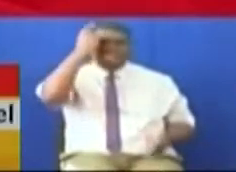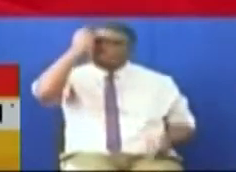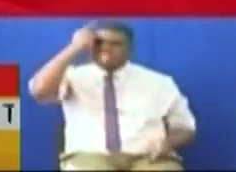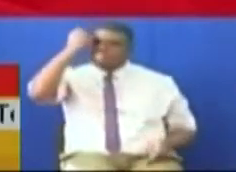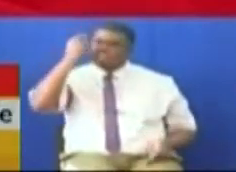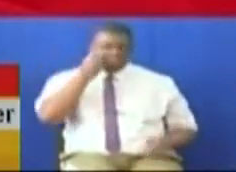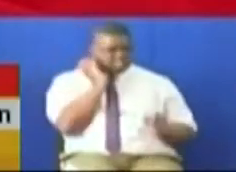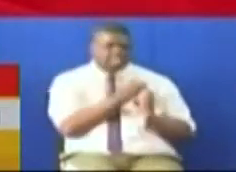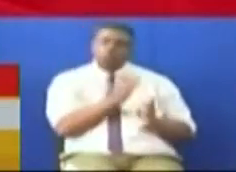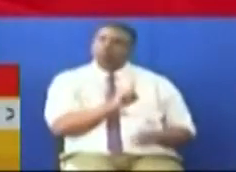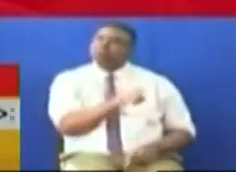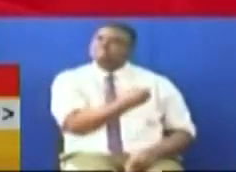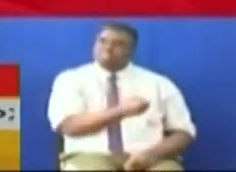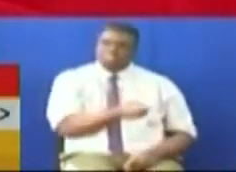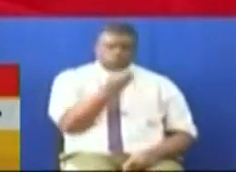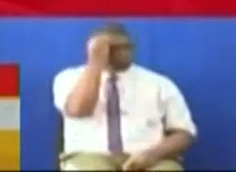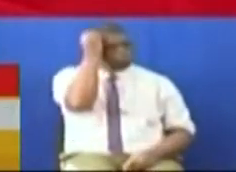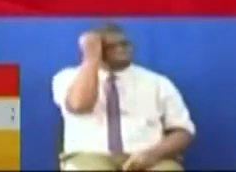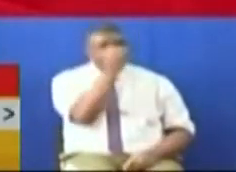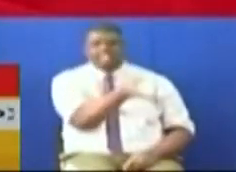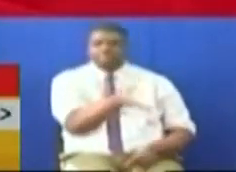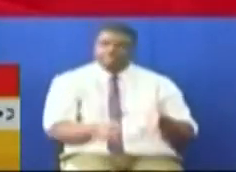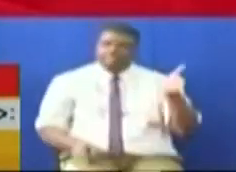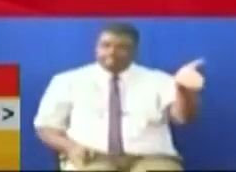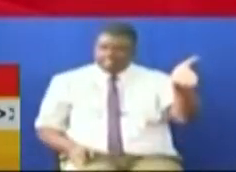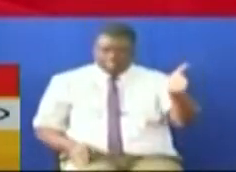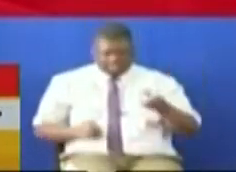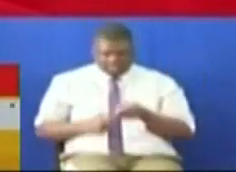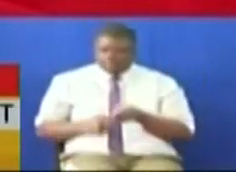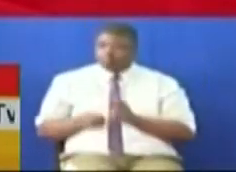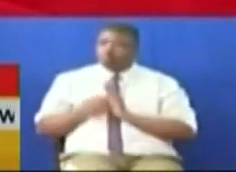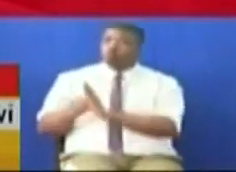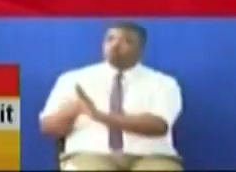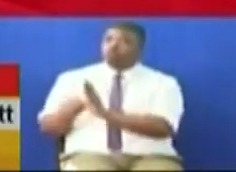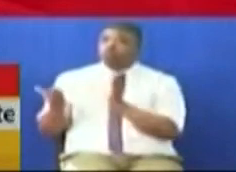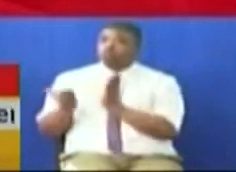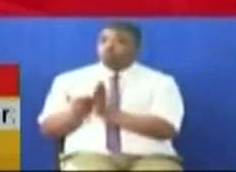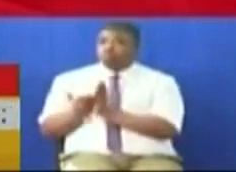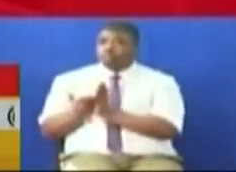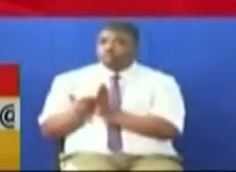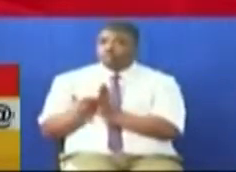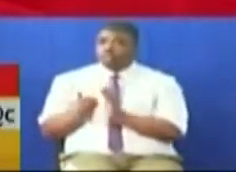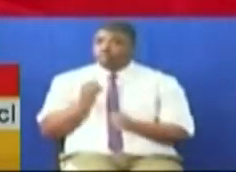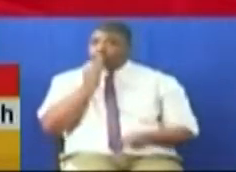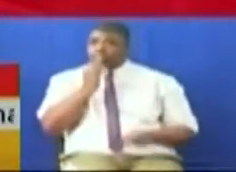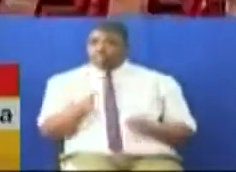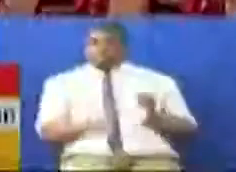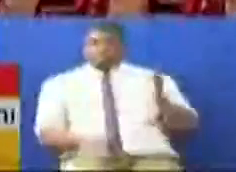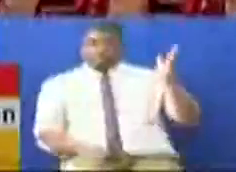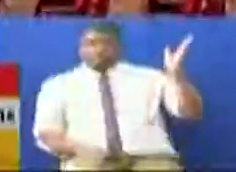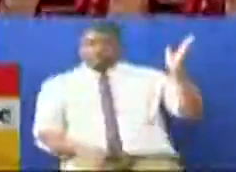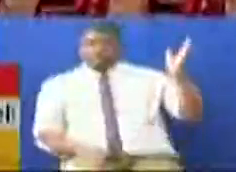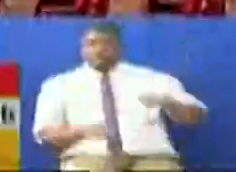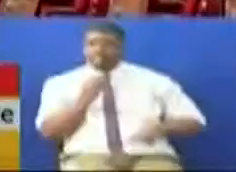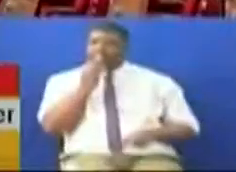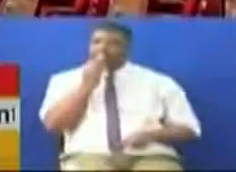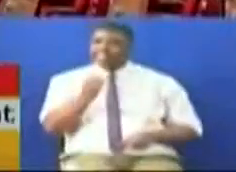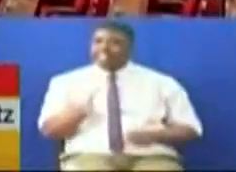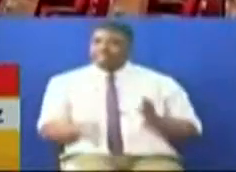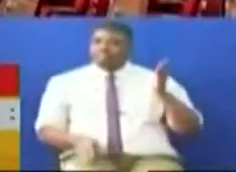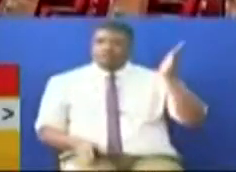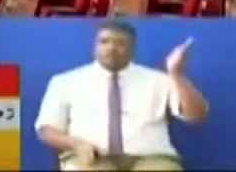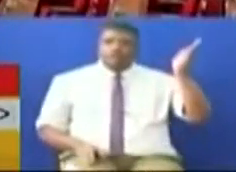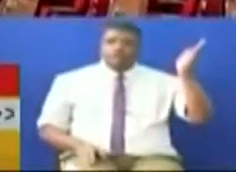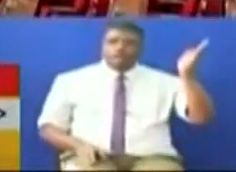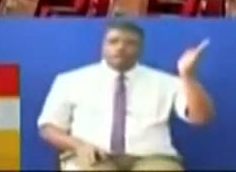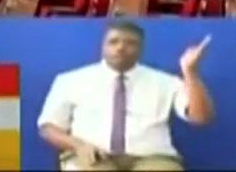hiyo tutaomba mwongozo wako Mheshimiwa Spika na waheshimiwa wabunge. Taarifa Msekwa, Mheshimiwa Spika. Taarifa Msekwa.